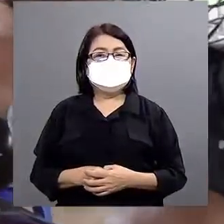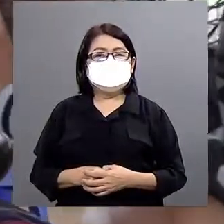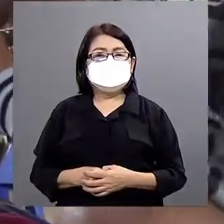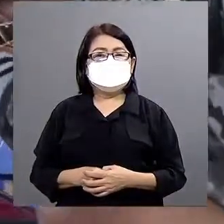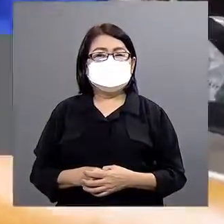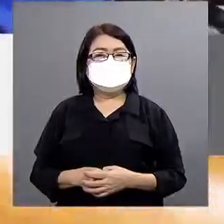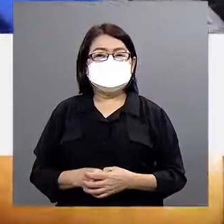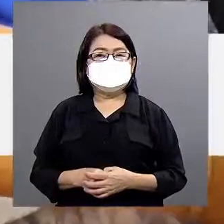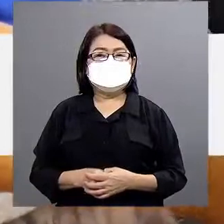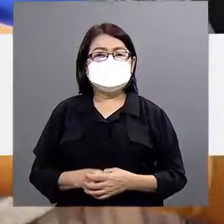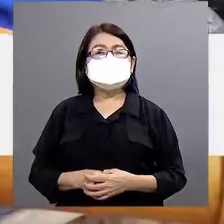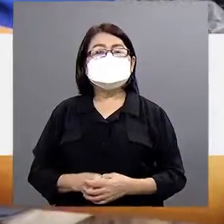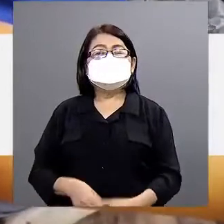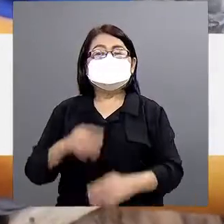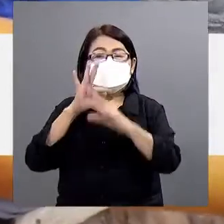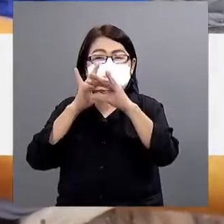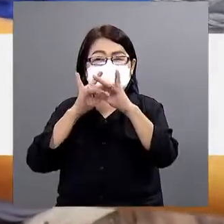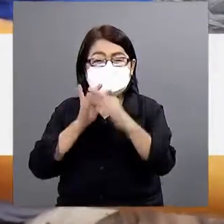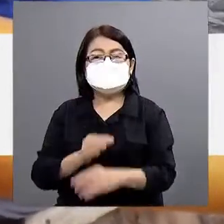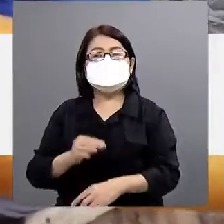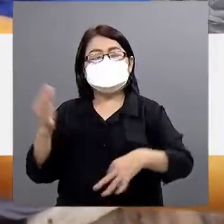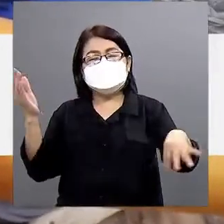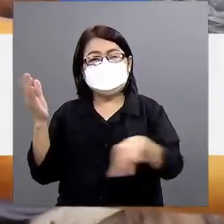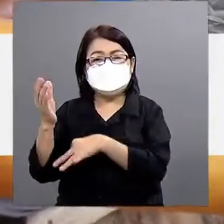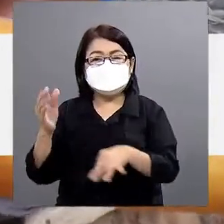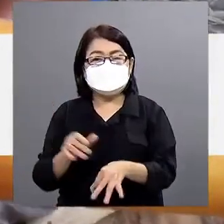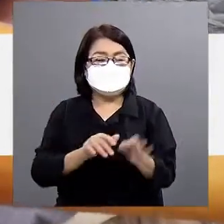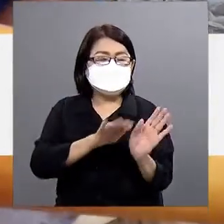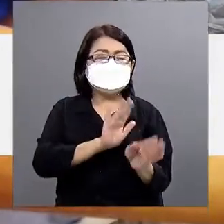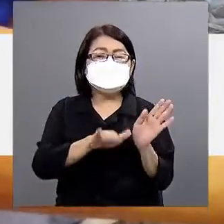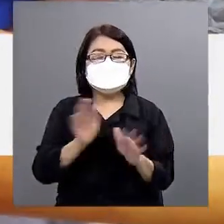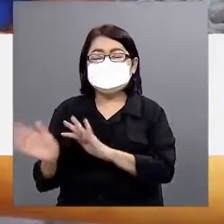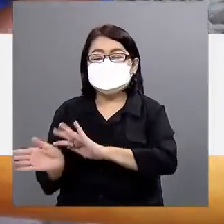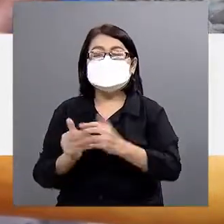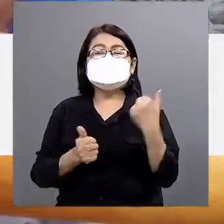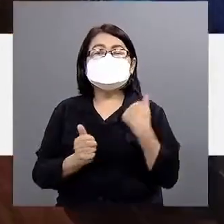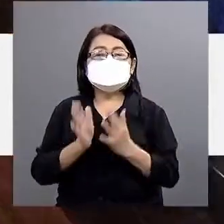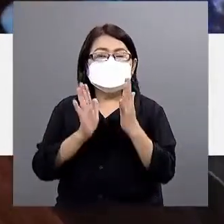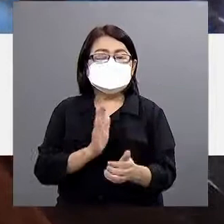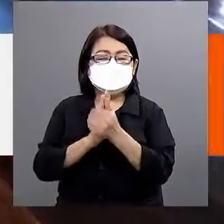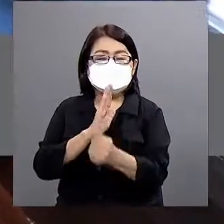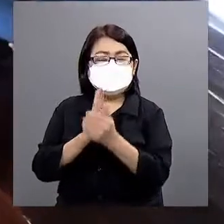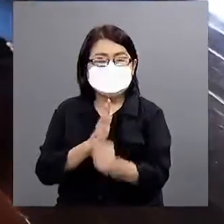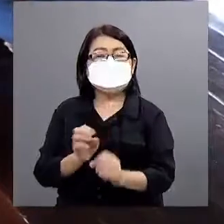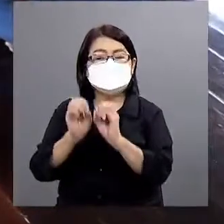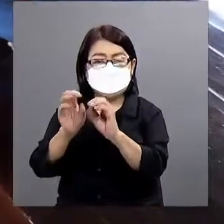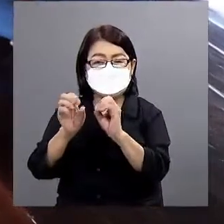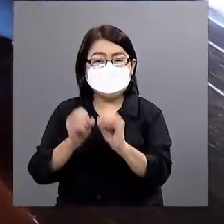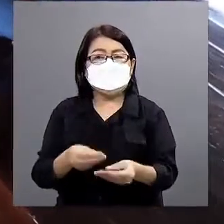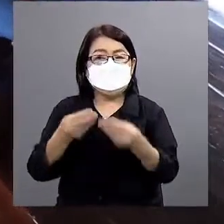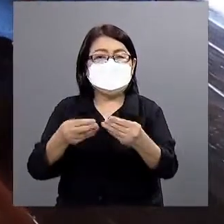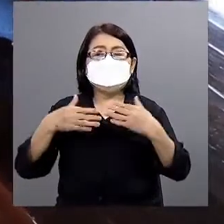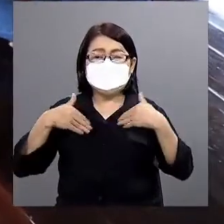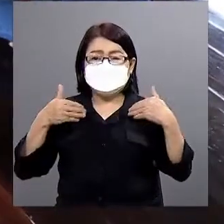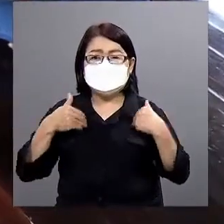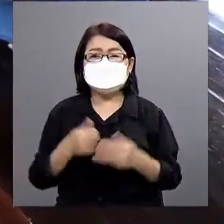ปีอ้อซอกลองกับเหล่าศิลปินฝึกหัดสร้างความคึกคักให้กับฐานการเรียนรู้ห้องเรียนตามใจในบ้าน